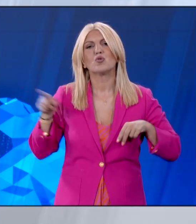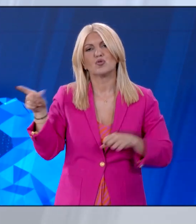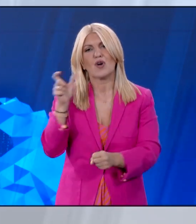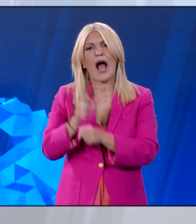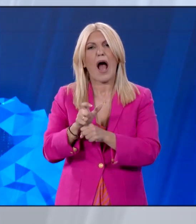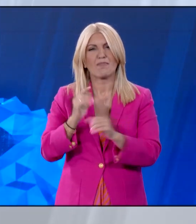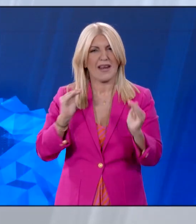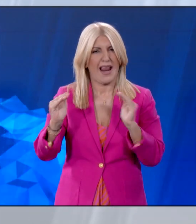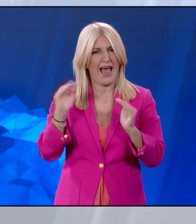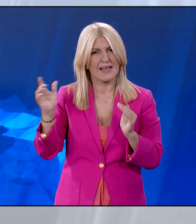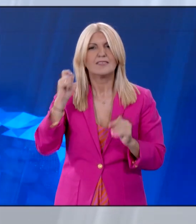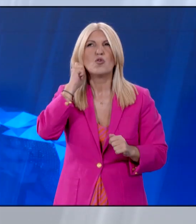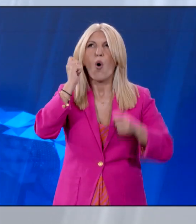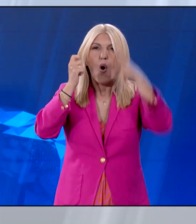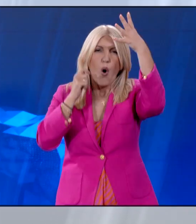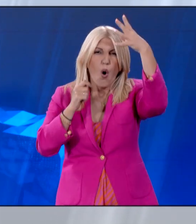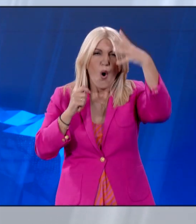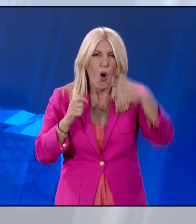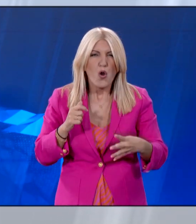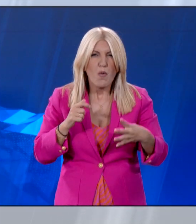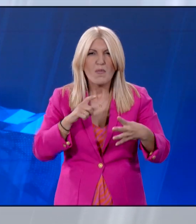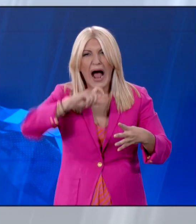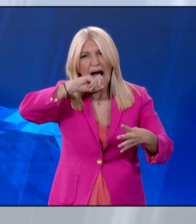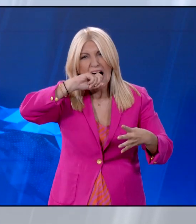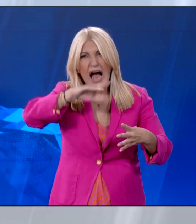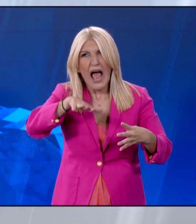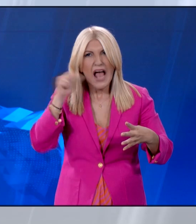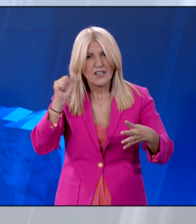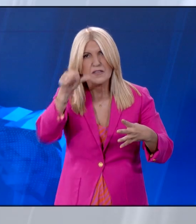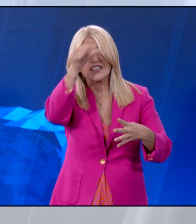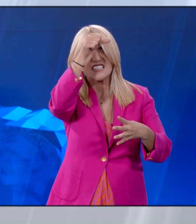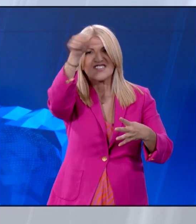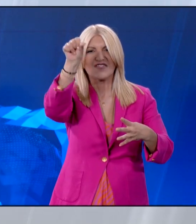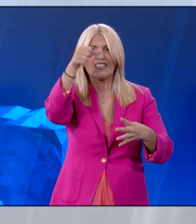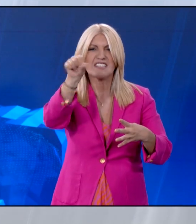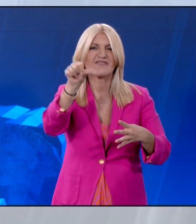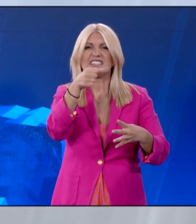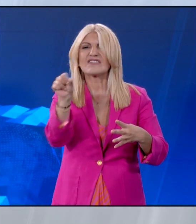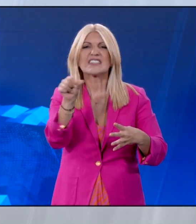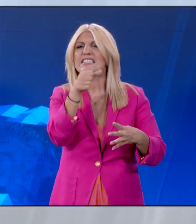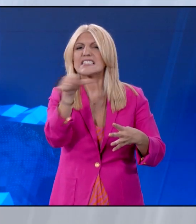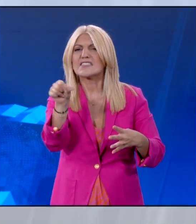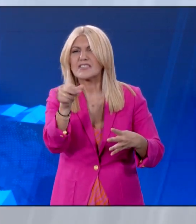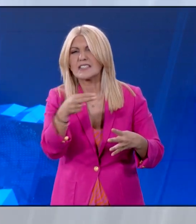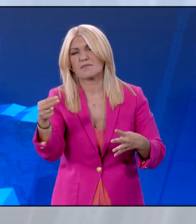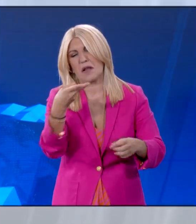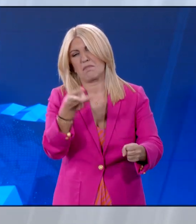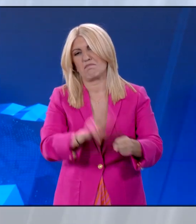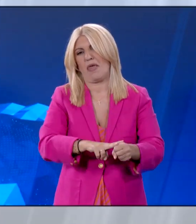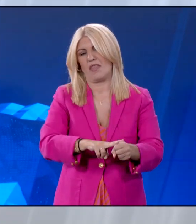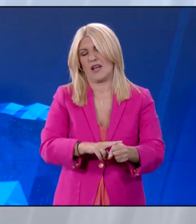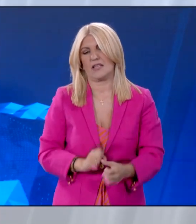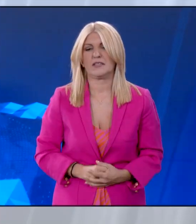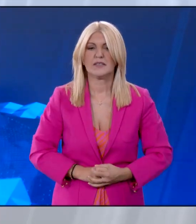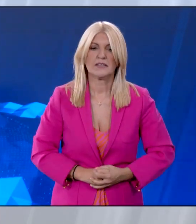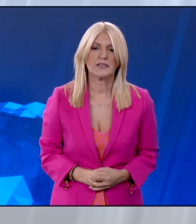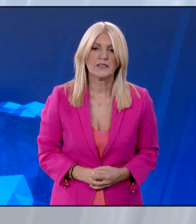Ο Μοχάμεντ Ντεϊβ θεωρείται ο εγκέφαλος της αιματηρής επίθεσης της 7ης Οκτωβρίου εναντίον του Ισραήλ.